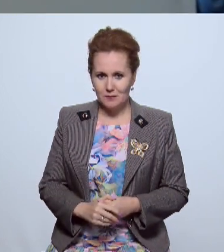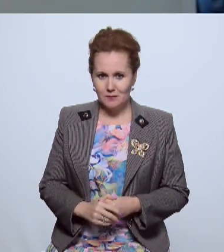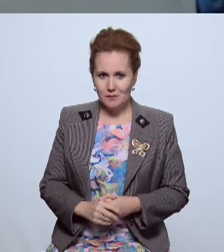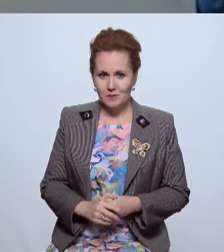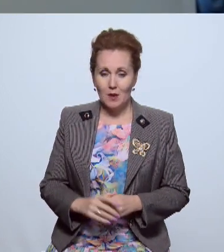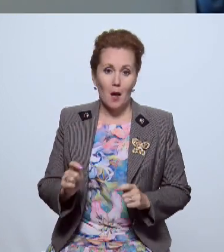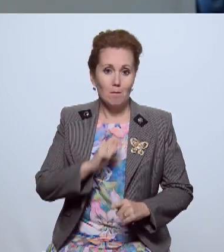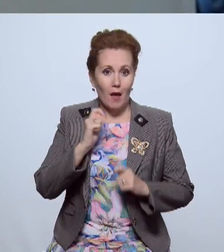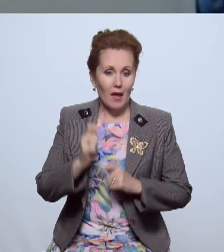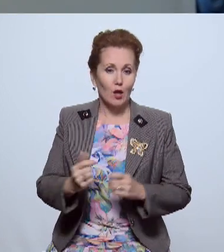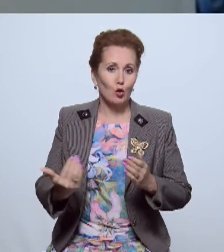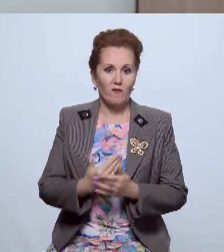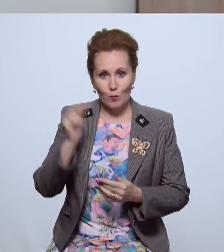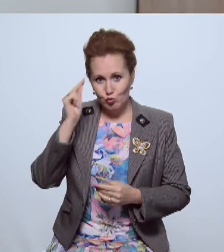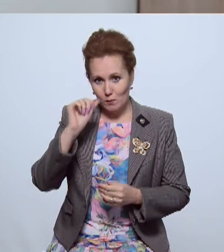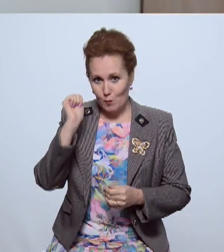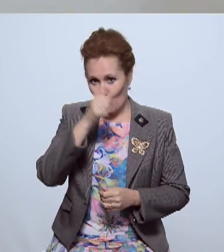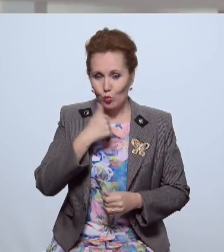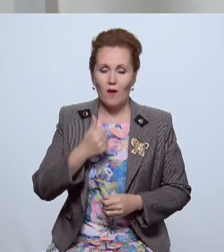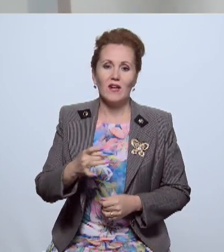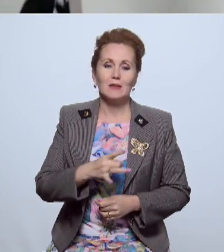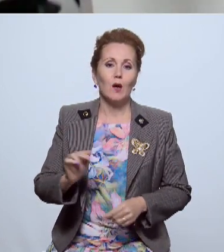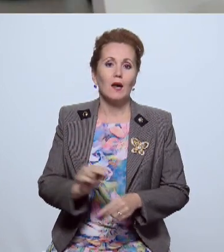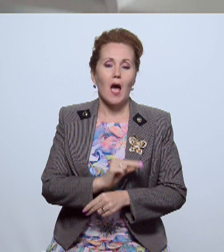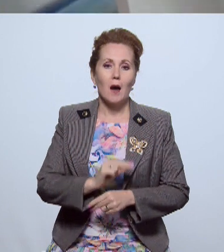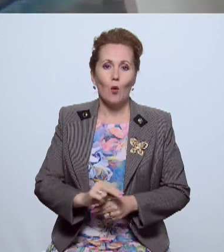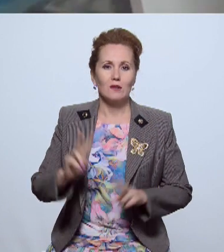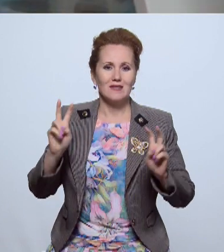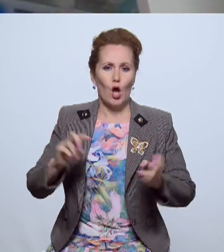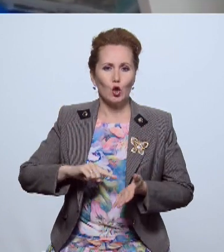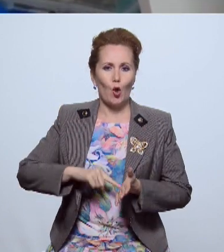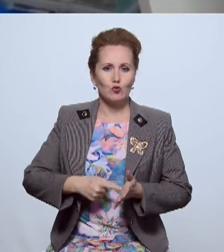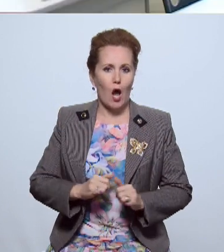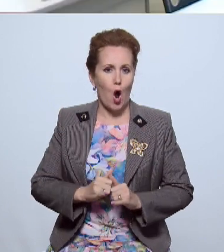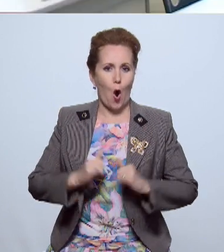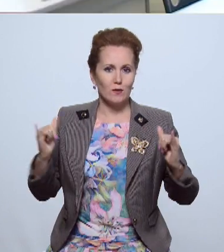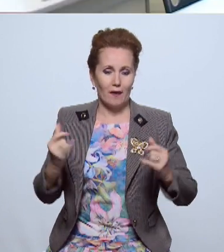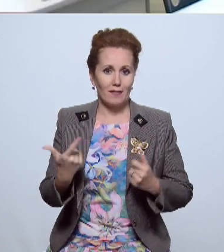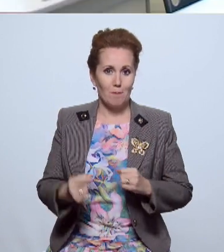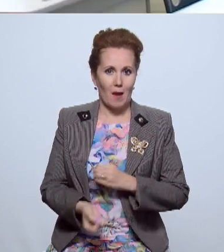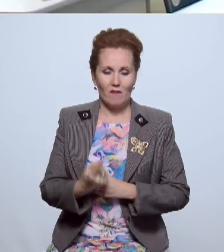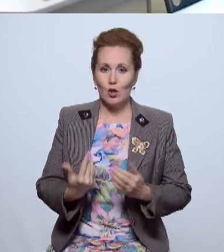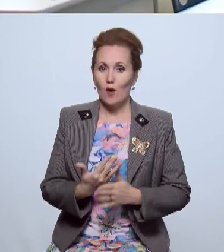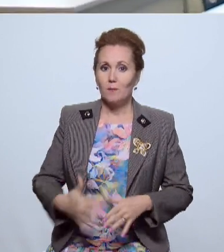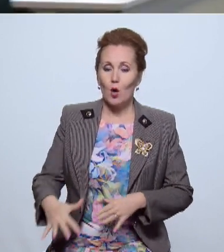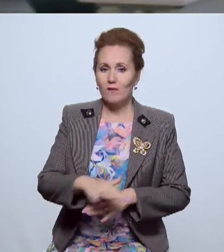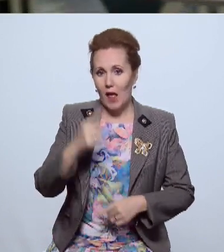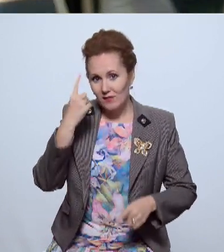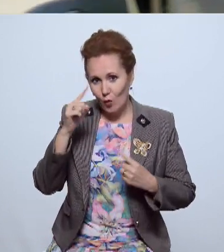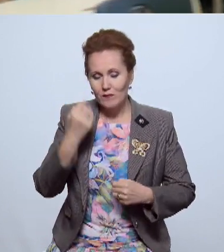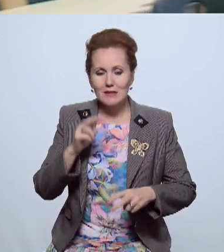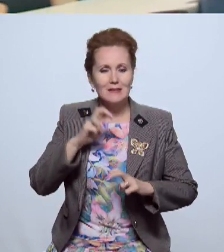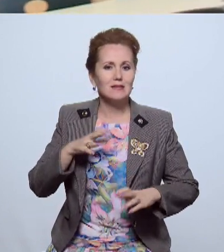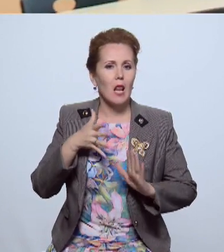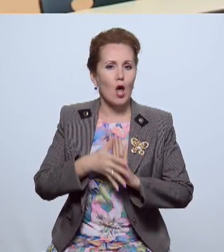И подарок к новому учебному году. В республике идет ремонт точек роста, где появятся новые пространства для творчества и